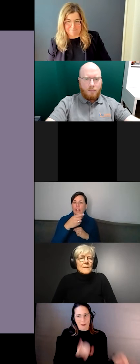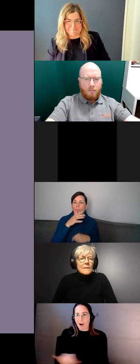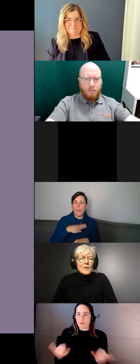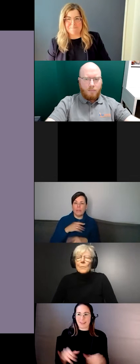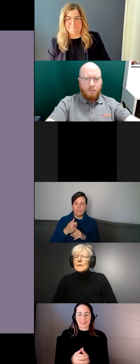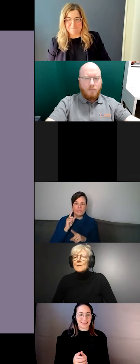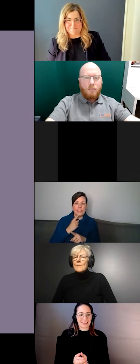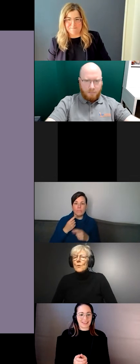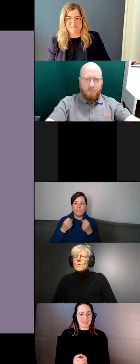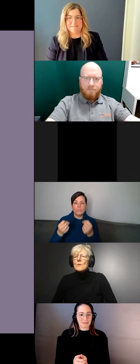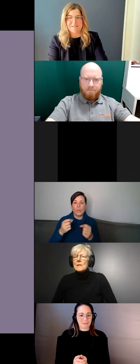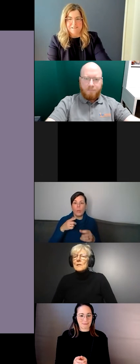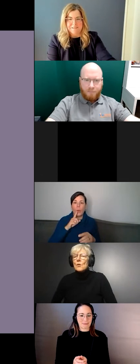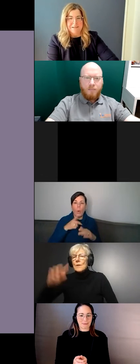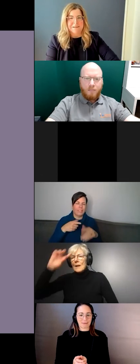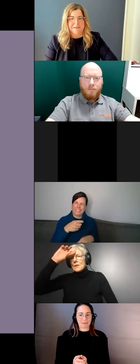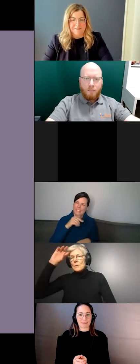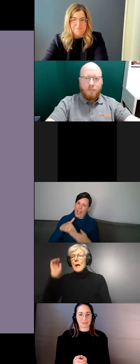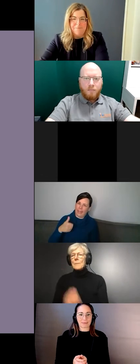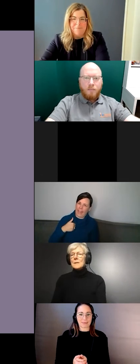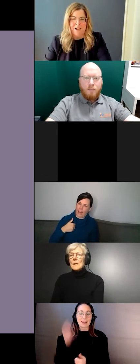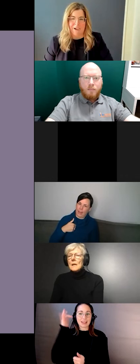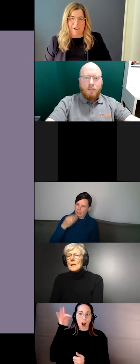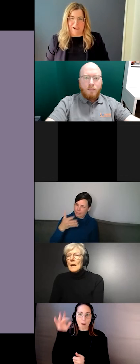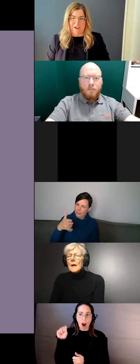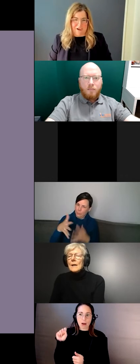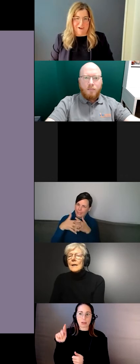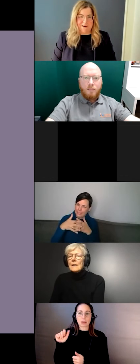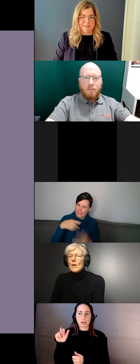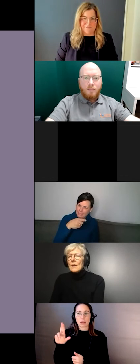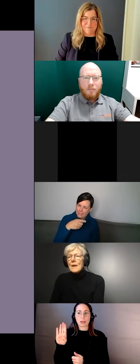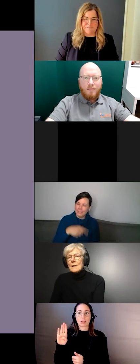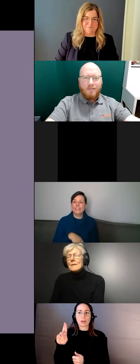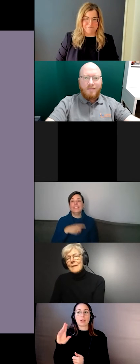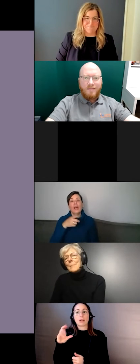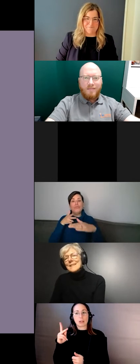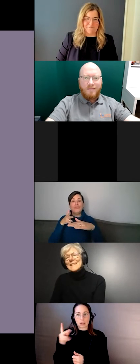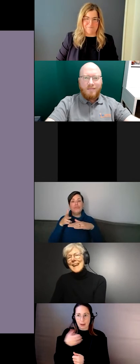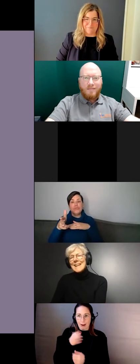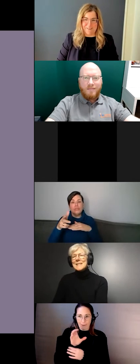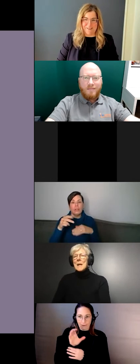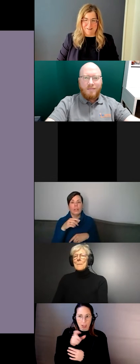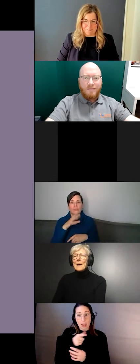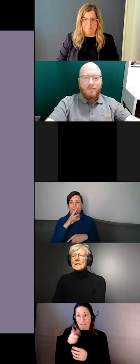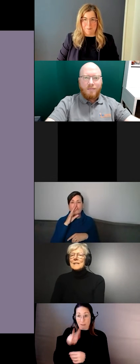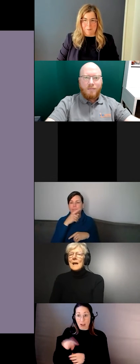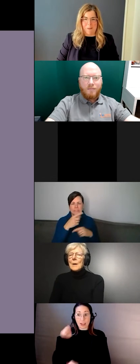Donc, Starbucks maintenant. Donc, c'est une histoire réelle qui est arrivée aux